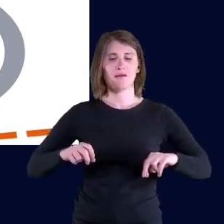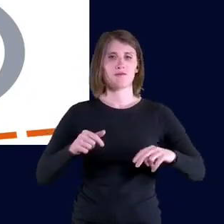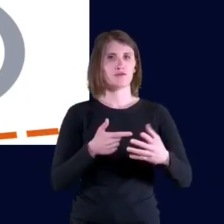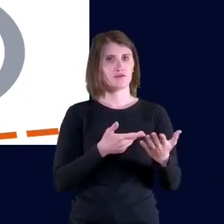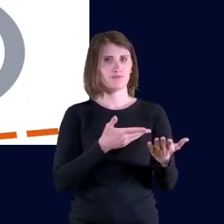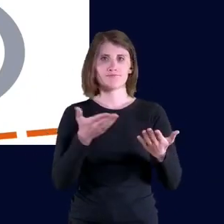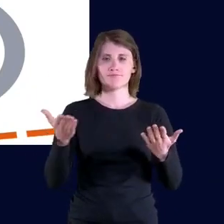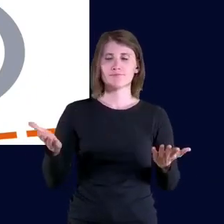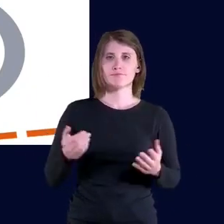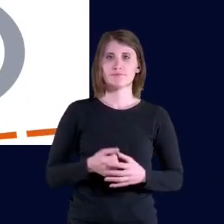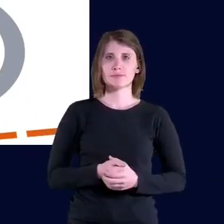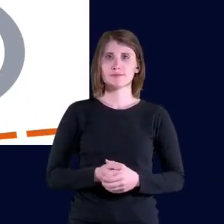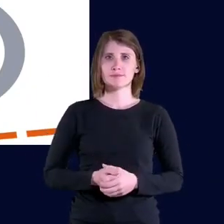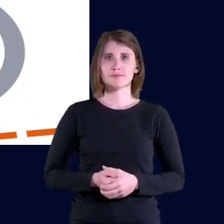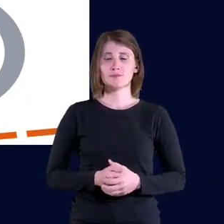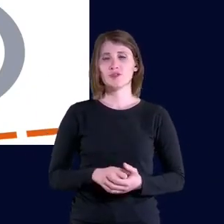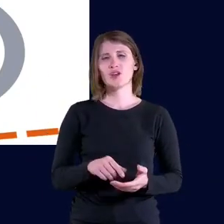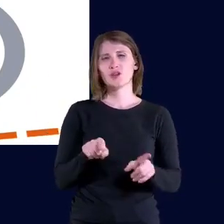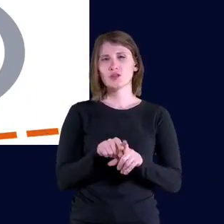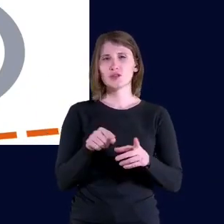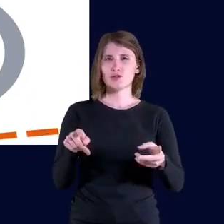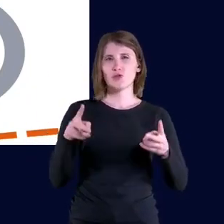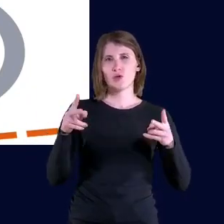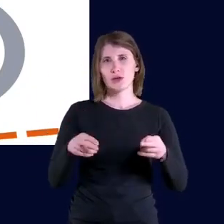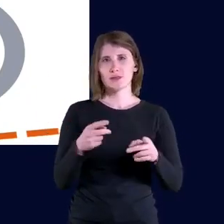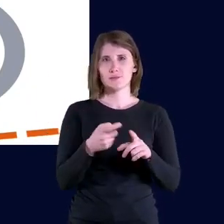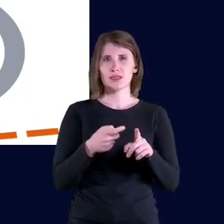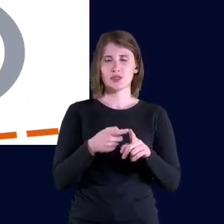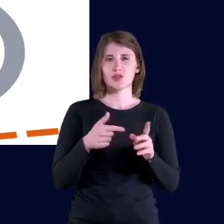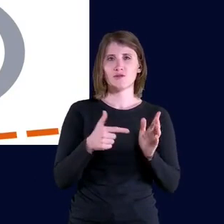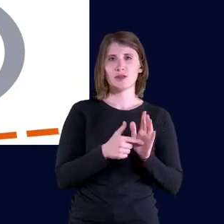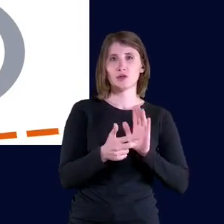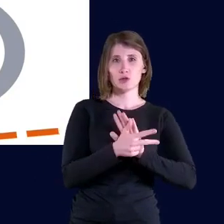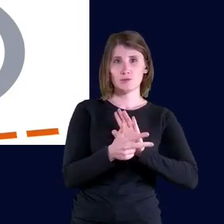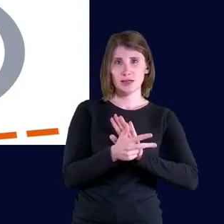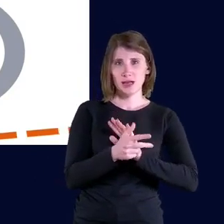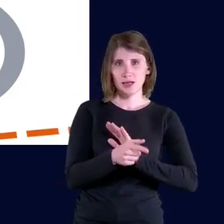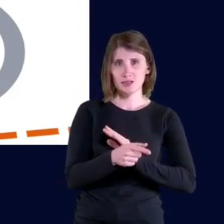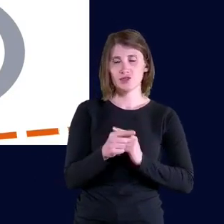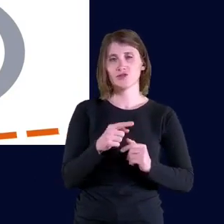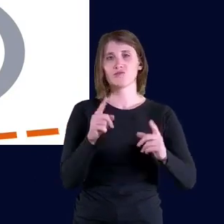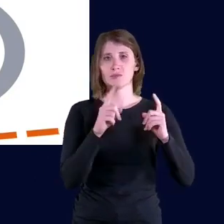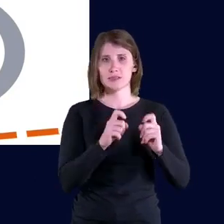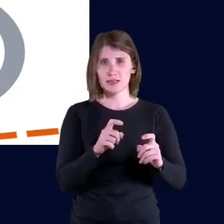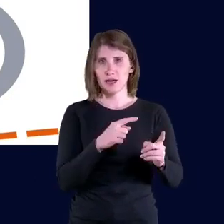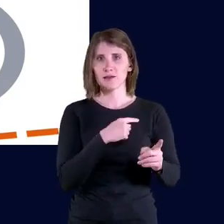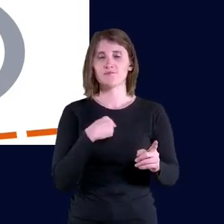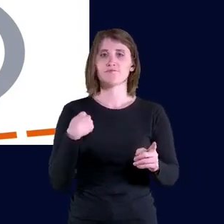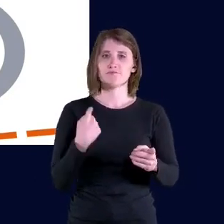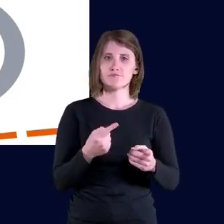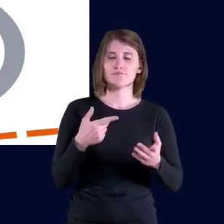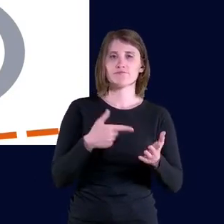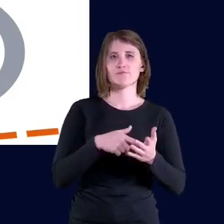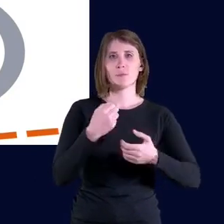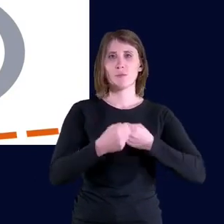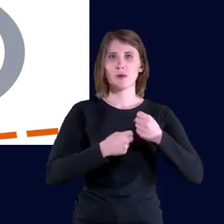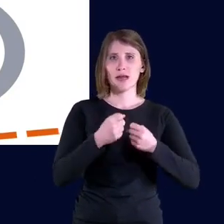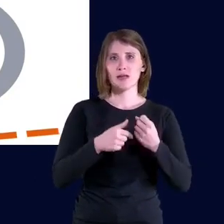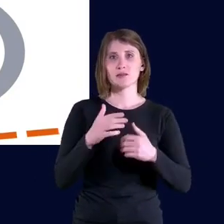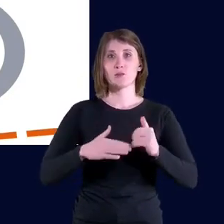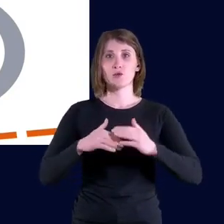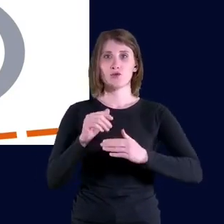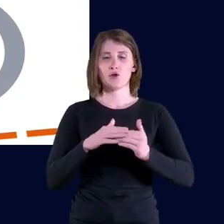w tym samym okresie było w październiku 2018 rozpoczynamy rozpoczęły się prace nad